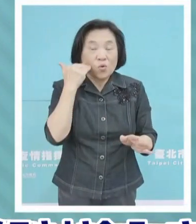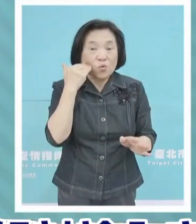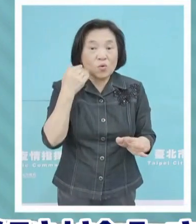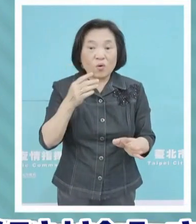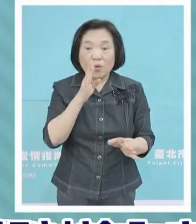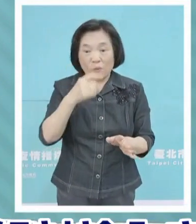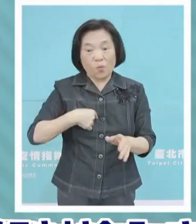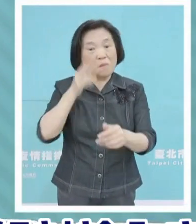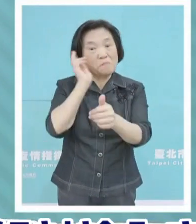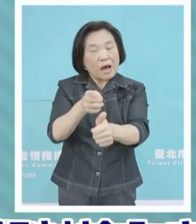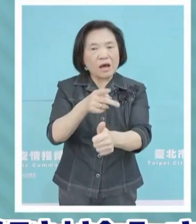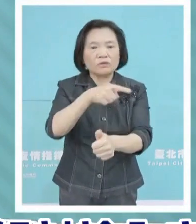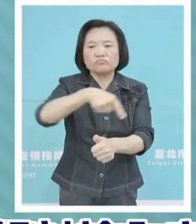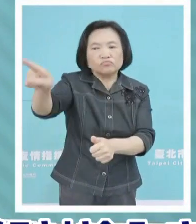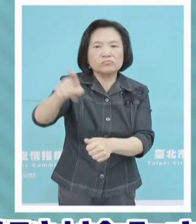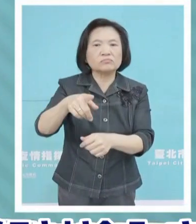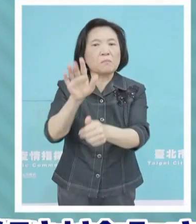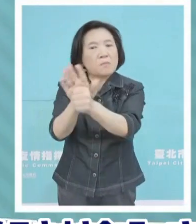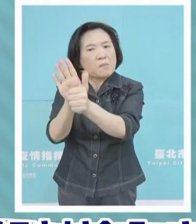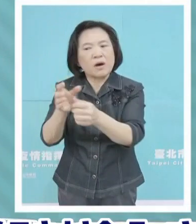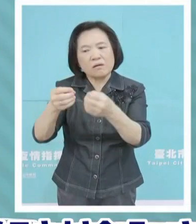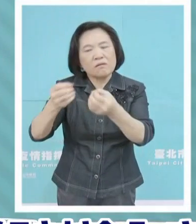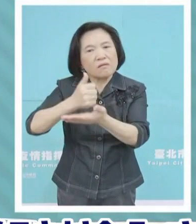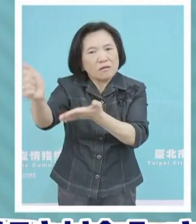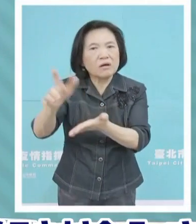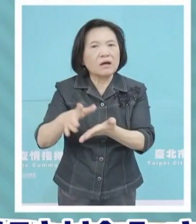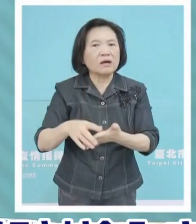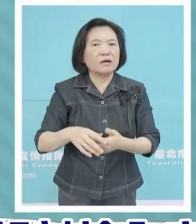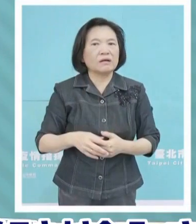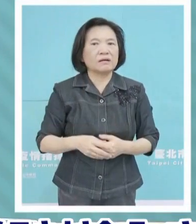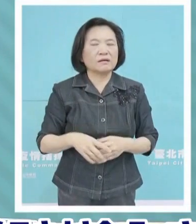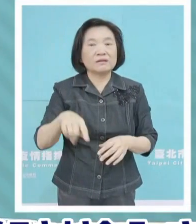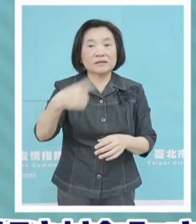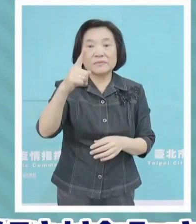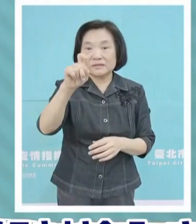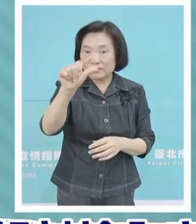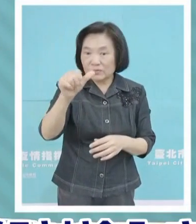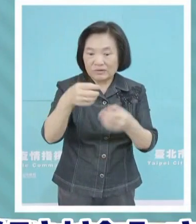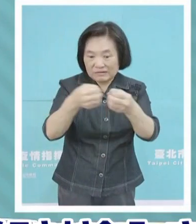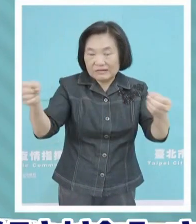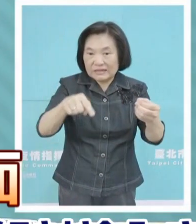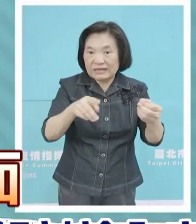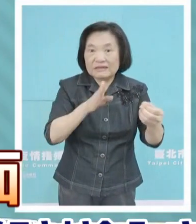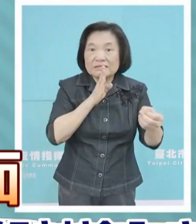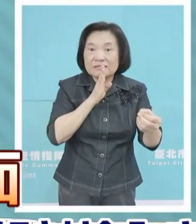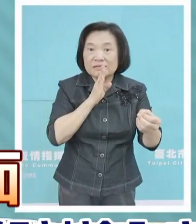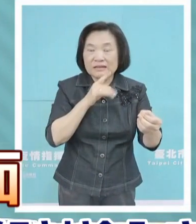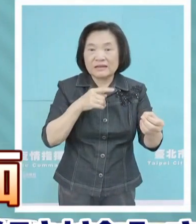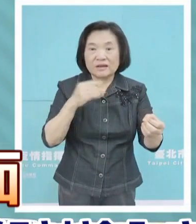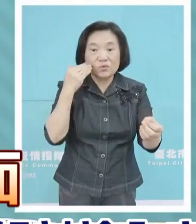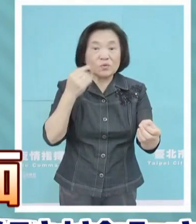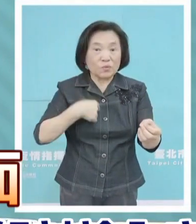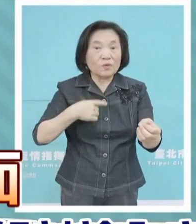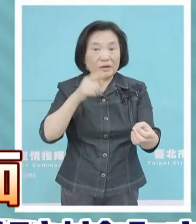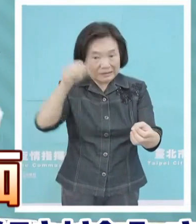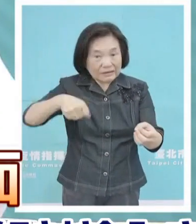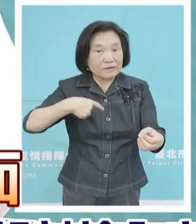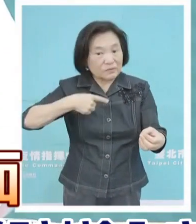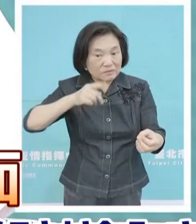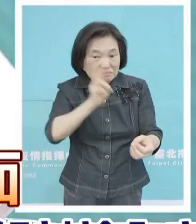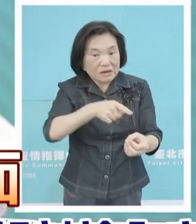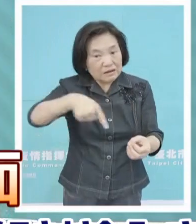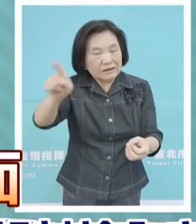局核发这个115瓶的疫苗给好心肝，在所有的调查过程里